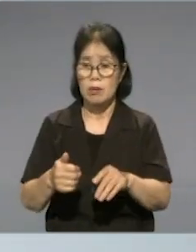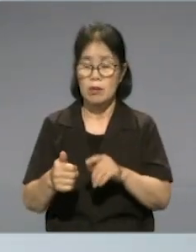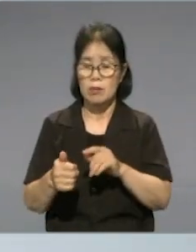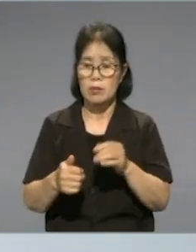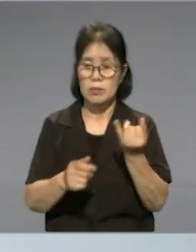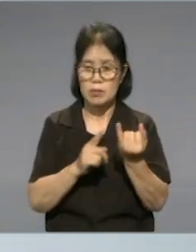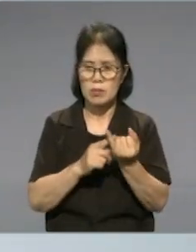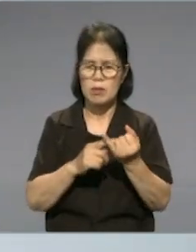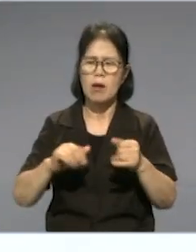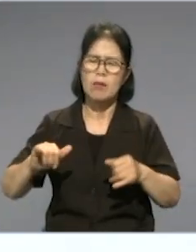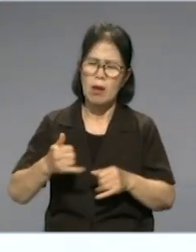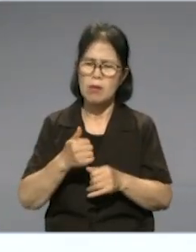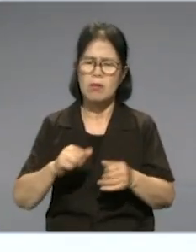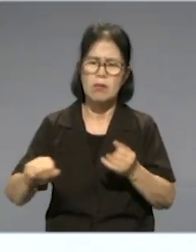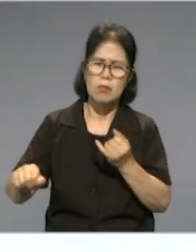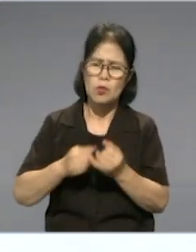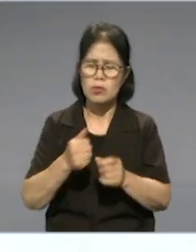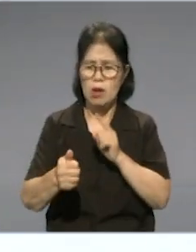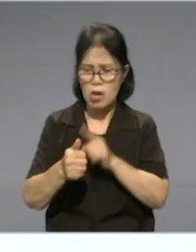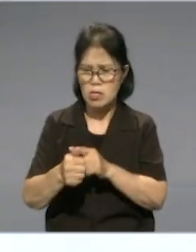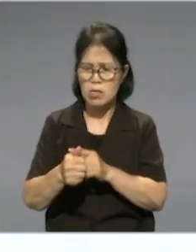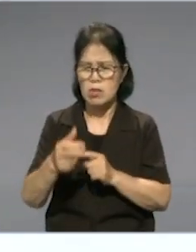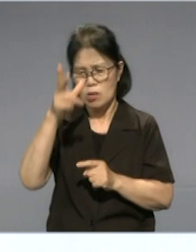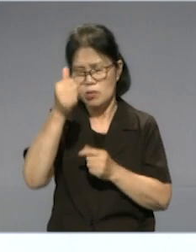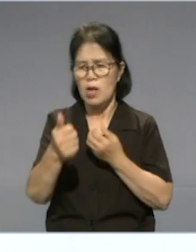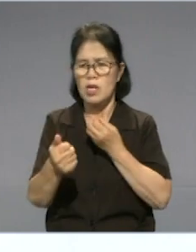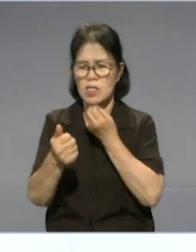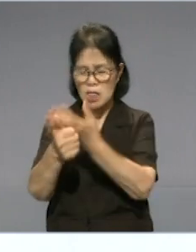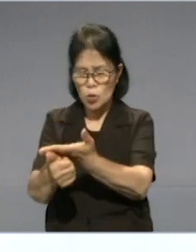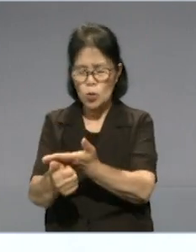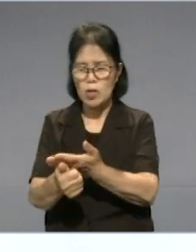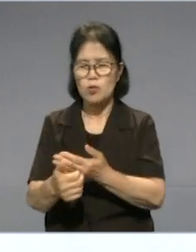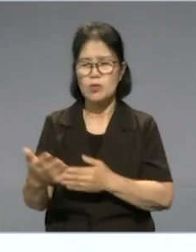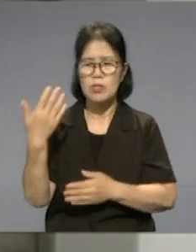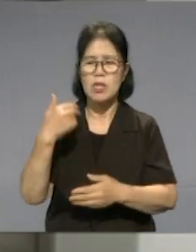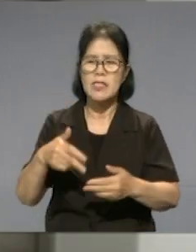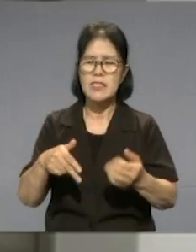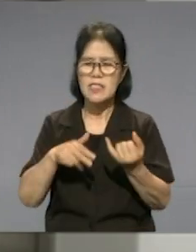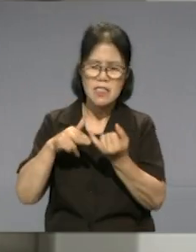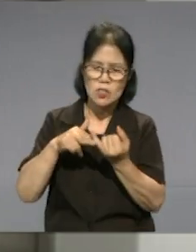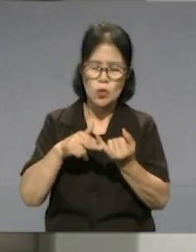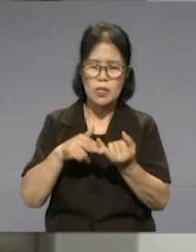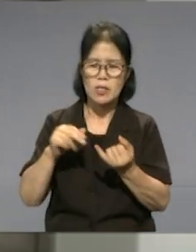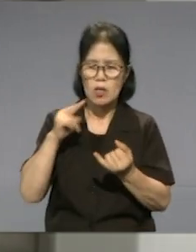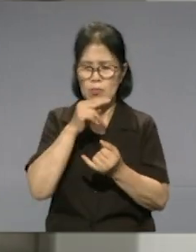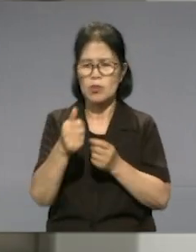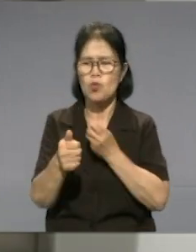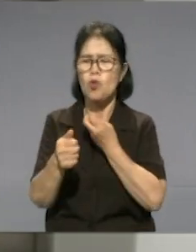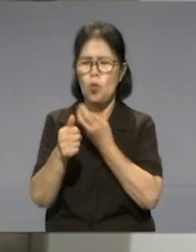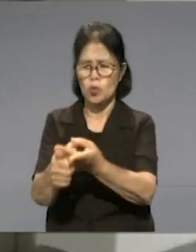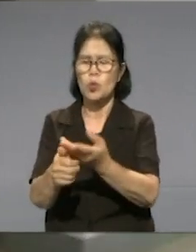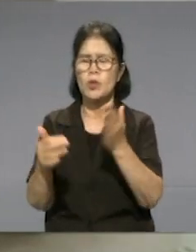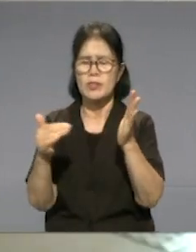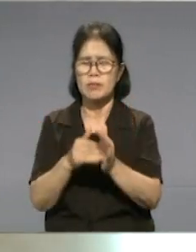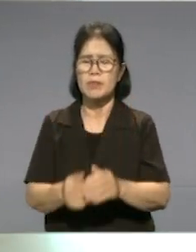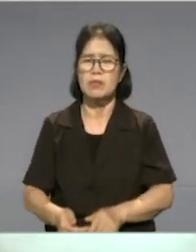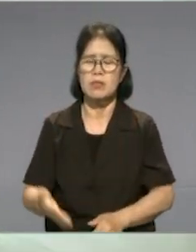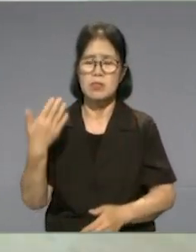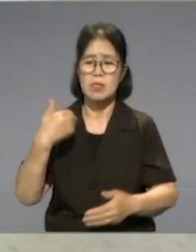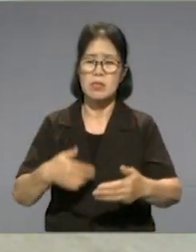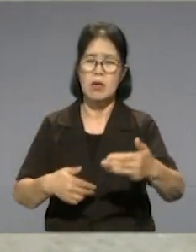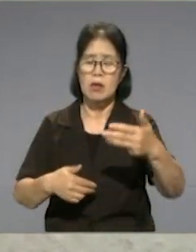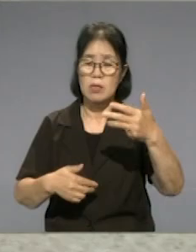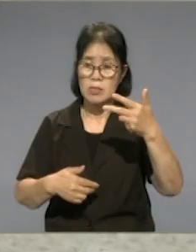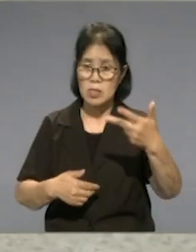지난 2월 데이트 폭력으로 A씨를 경찰에 신고했고 지난달에는 스토킹 혐의로 고소했습니다. 지난달 9일